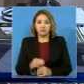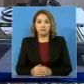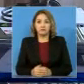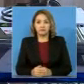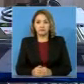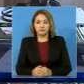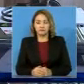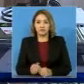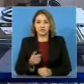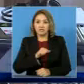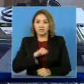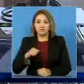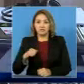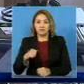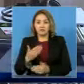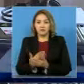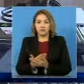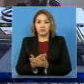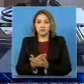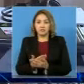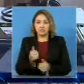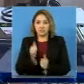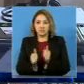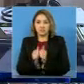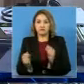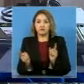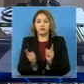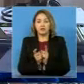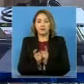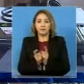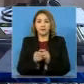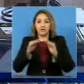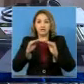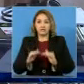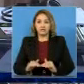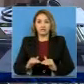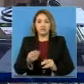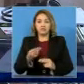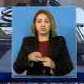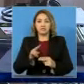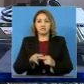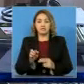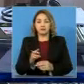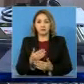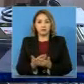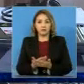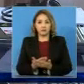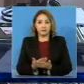поджелудочная железа. Это самые часто встречаемые, самые низкие, это репродуктивные, то есть